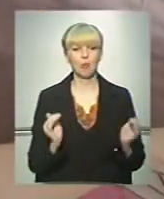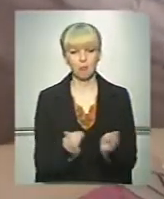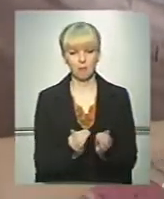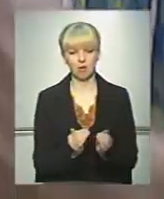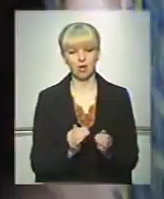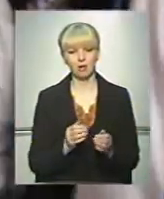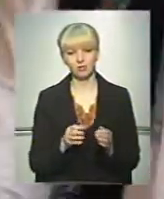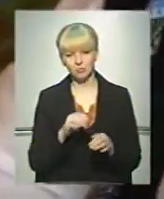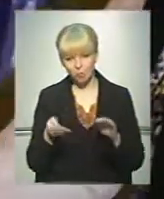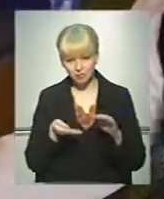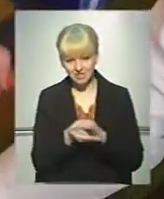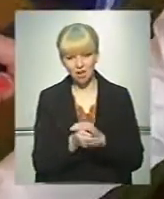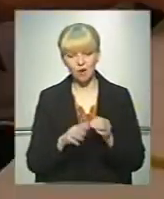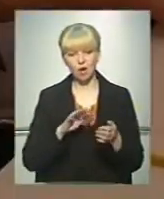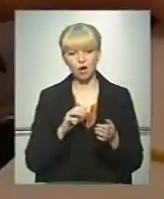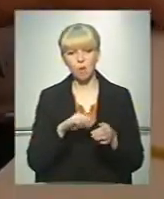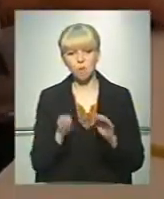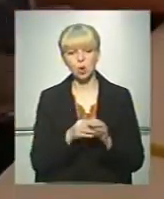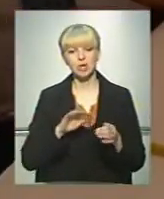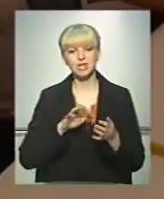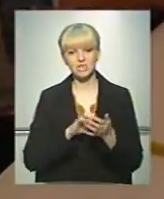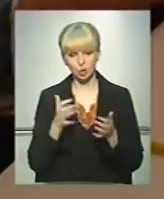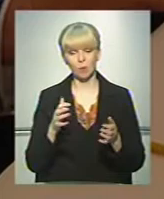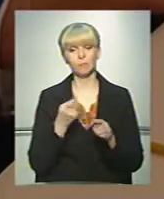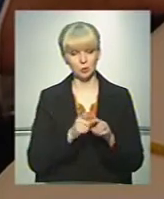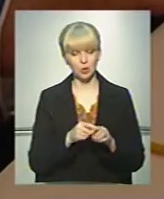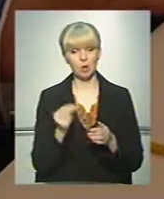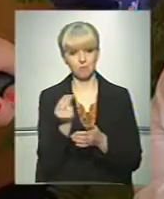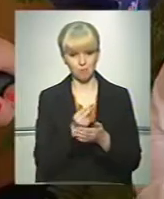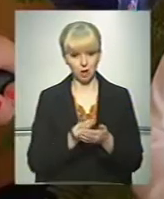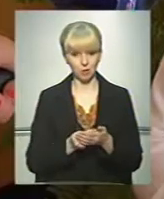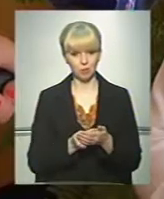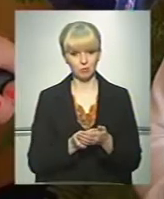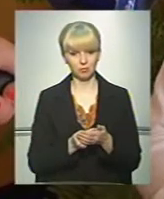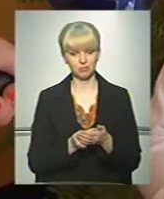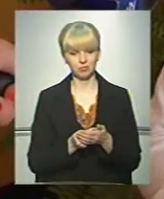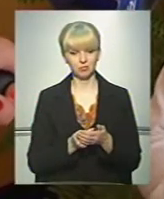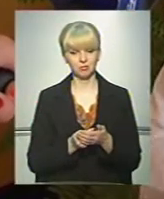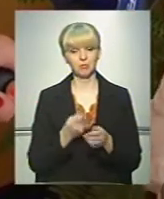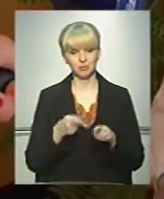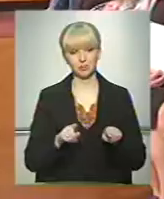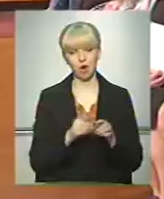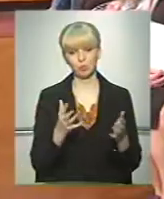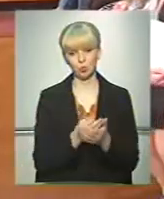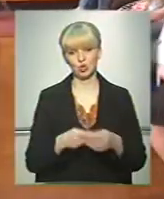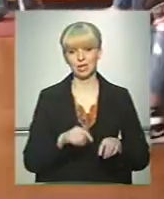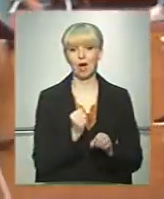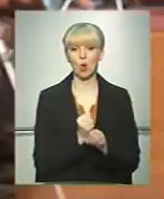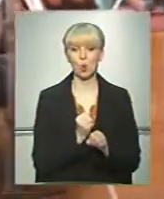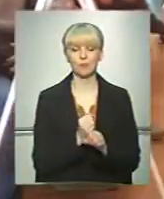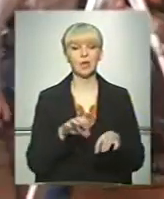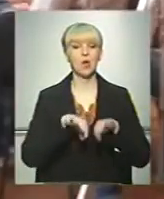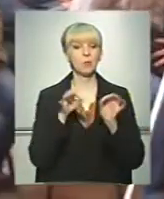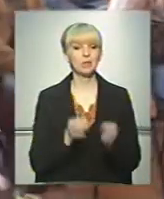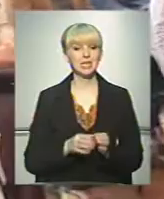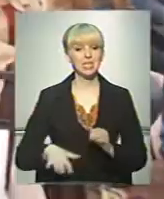під скло ставимо, отаку, так як оце. І тоді вже малюємо. Обводимо, і отак виходить така робота. У